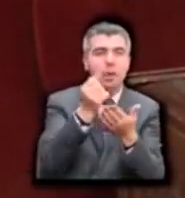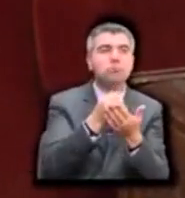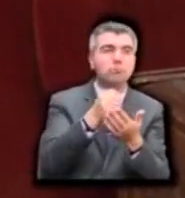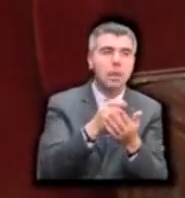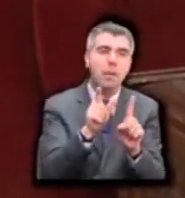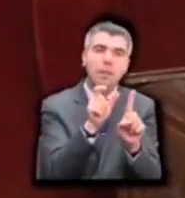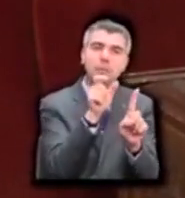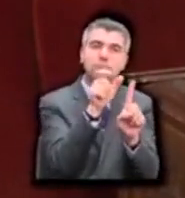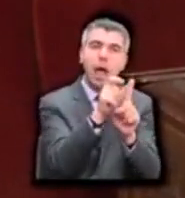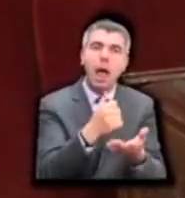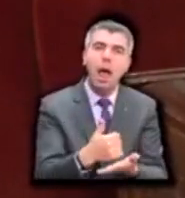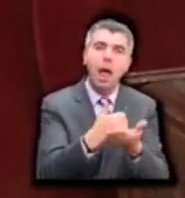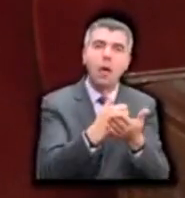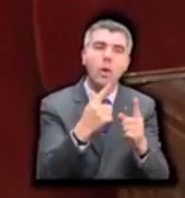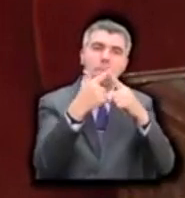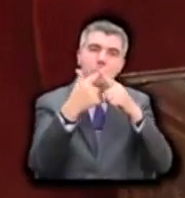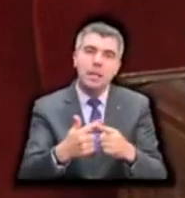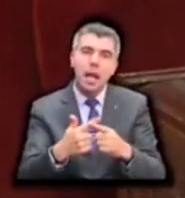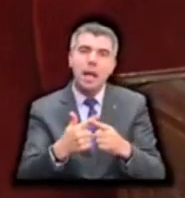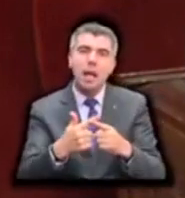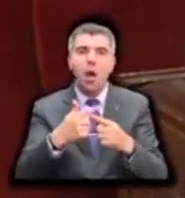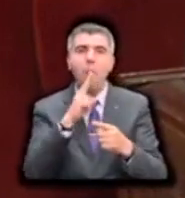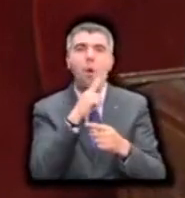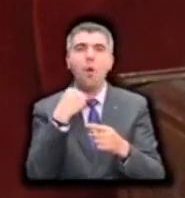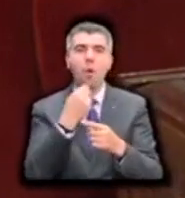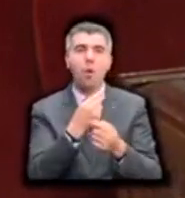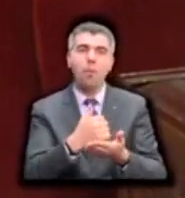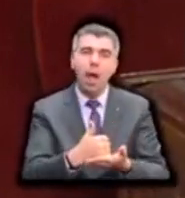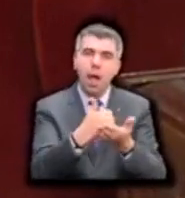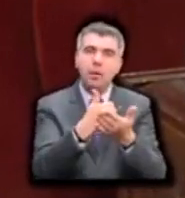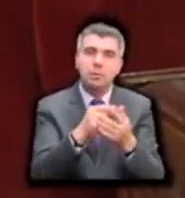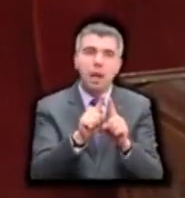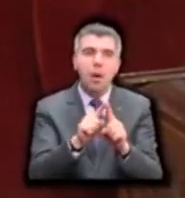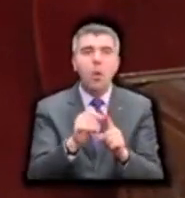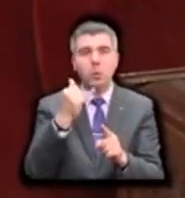وكذلك الميزانية ديال الدولة. علاش؟ لأننا عازمين باش نصحوا